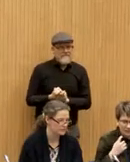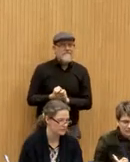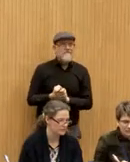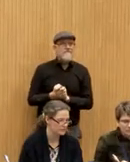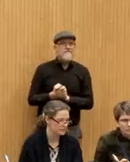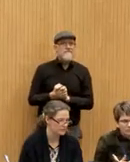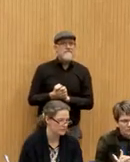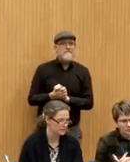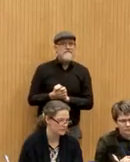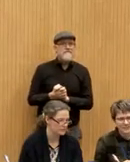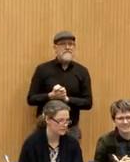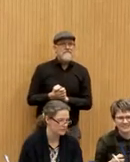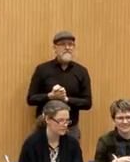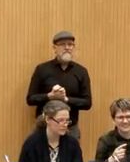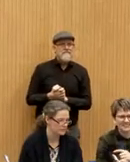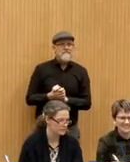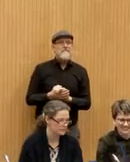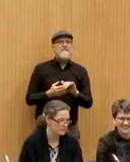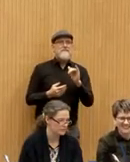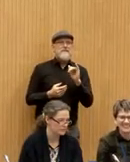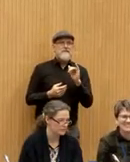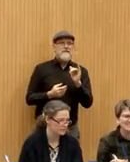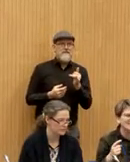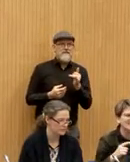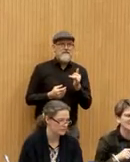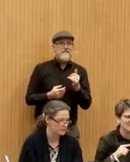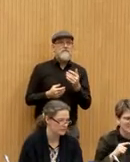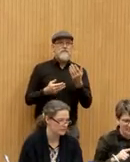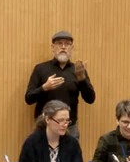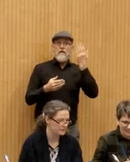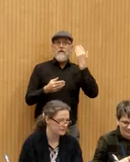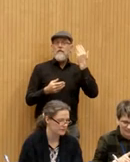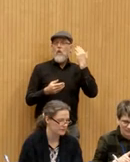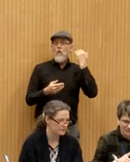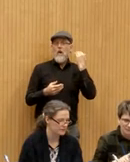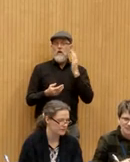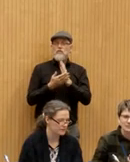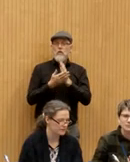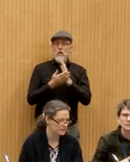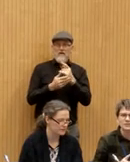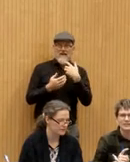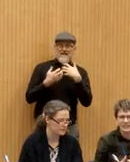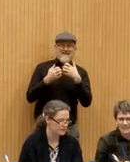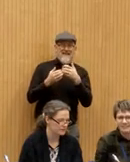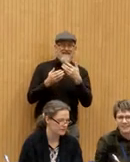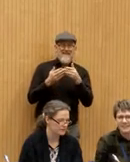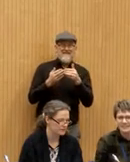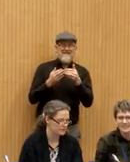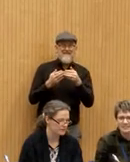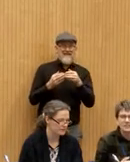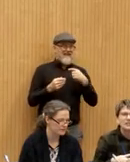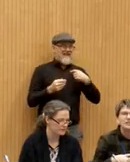Und dann tun wir das, was ich eben gesagt habe, mit dem Team dann umsonst